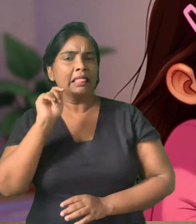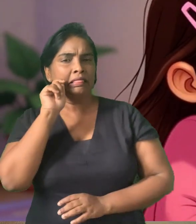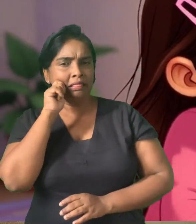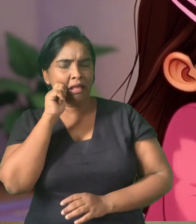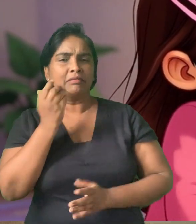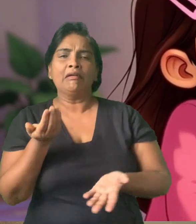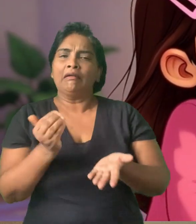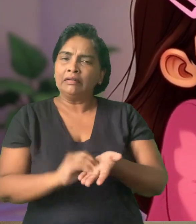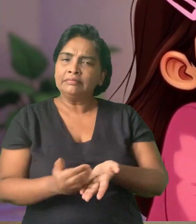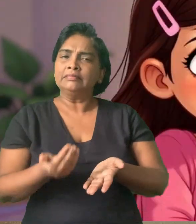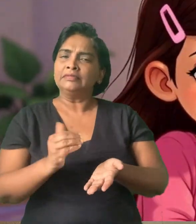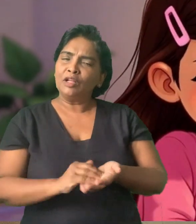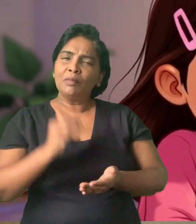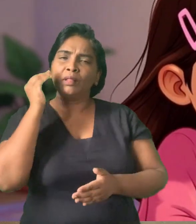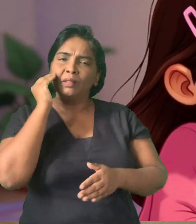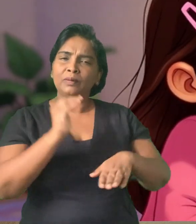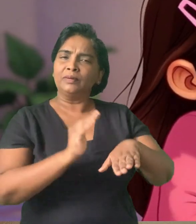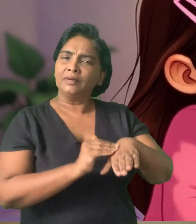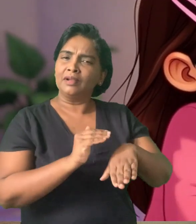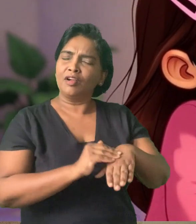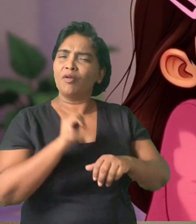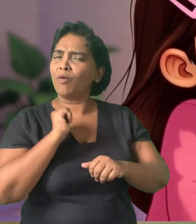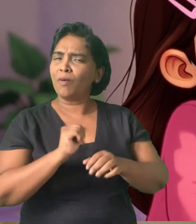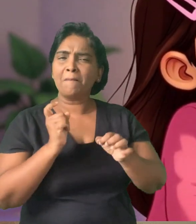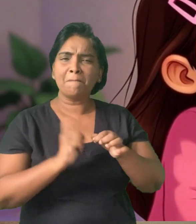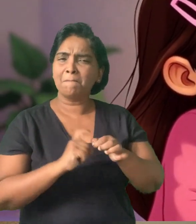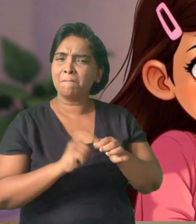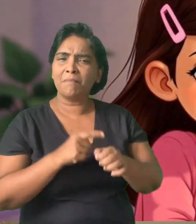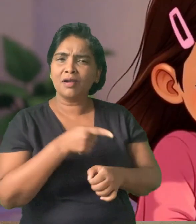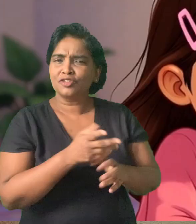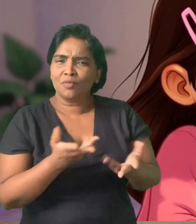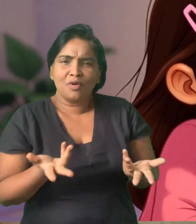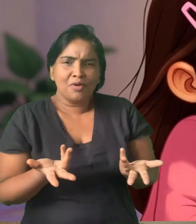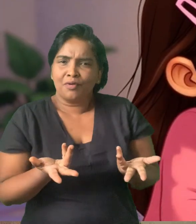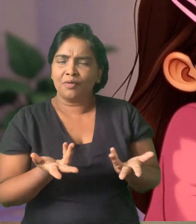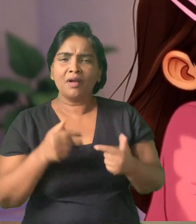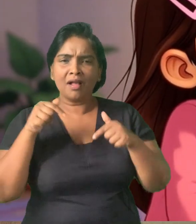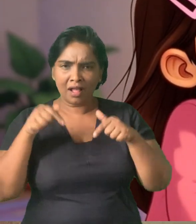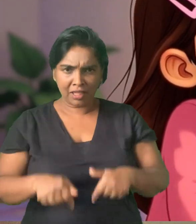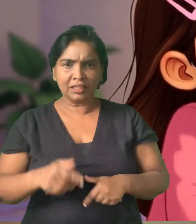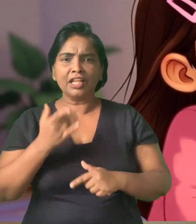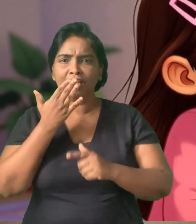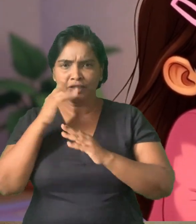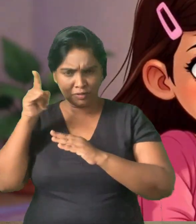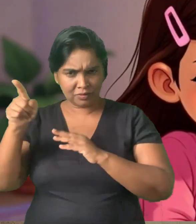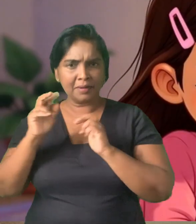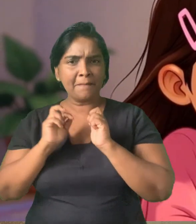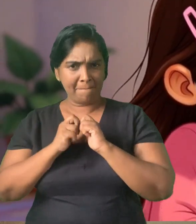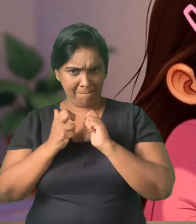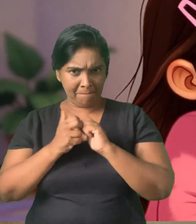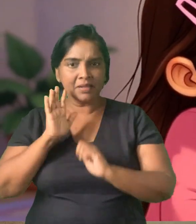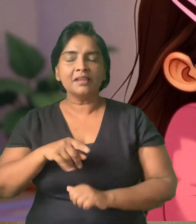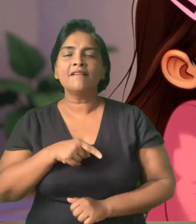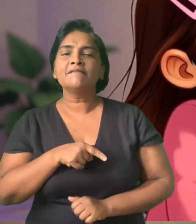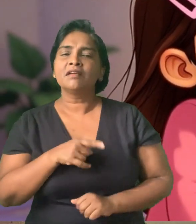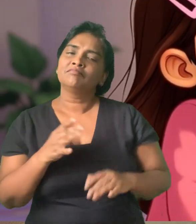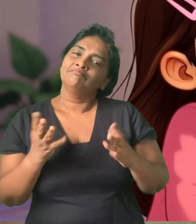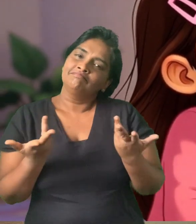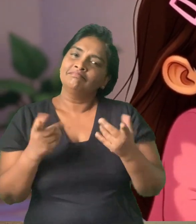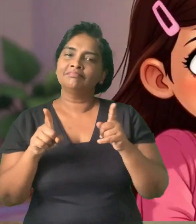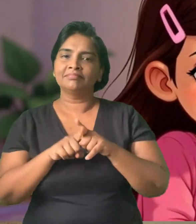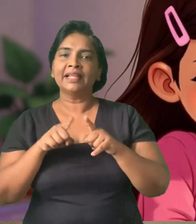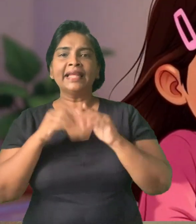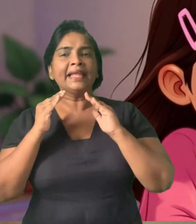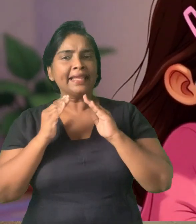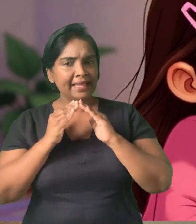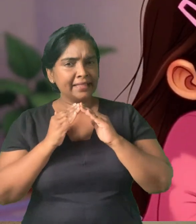තාත්තා නැවත නැවතත් මේ දරුවගෙන් ඇහුවා පුතේ මොකද්ද ඔයාට තියෙන ප්‍රශ්නේ? අද ඉස්කෝලේදී ඔයාලට මොකක් හරි ගැටලුවක් වුණාද? එහෙම නැත්නම්